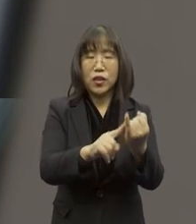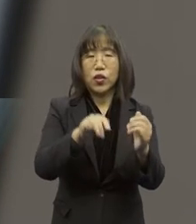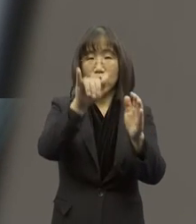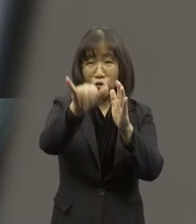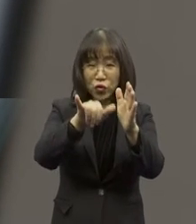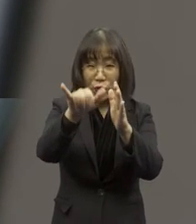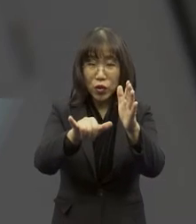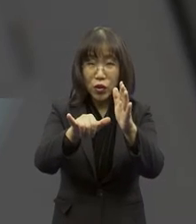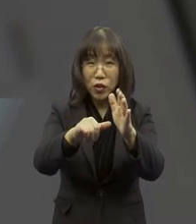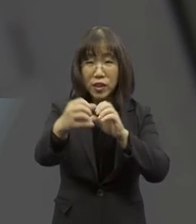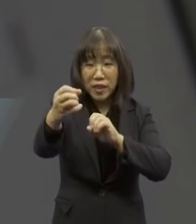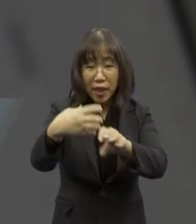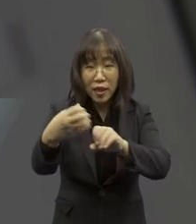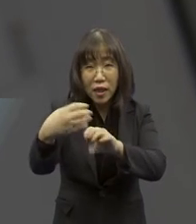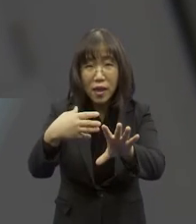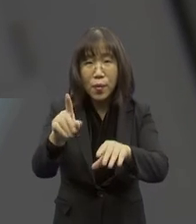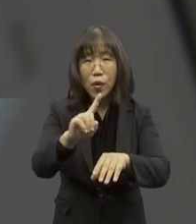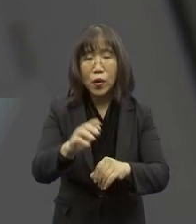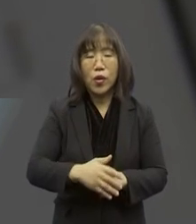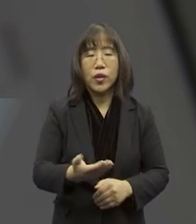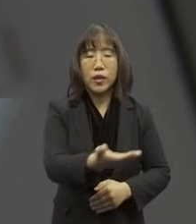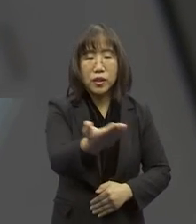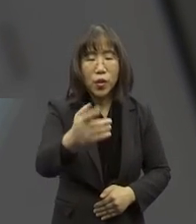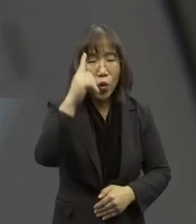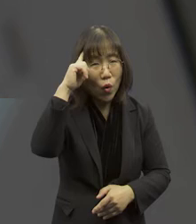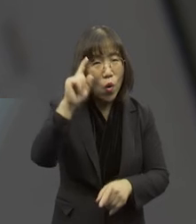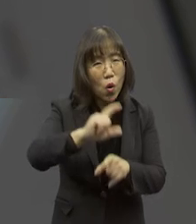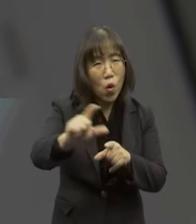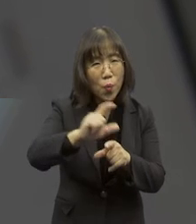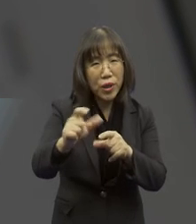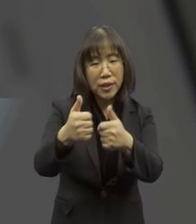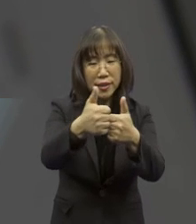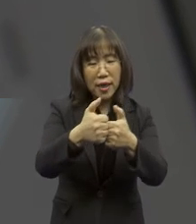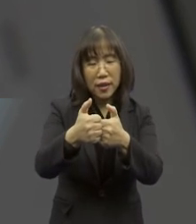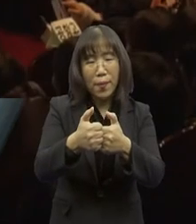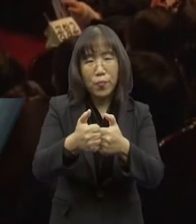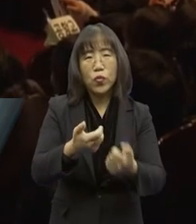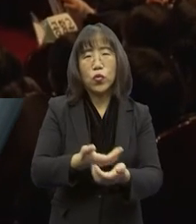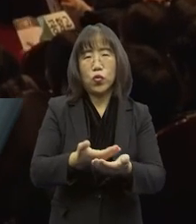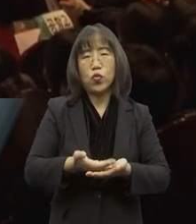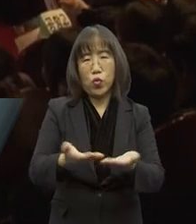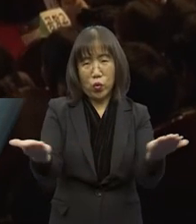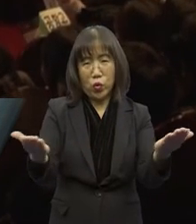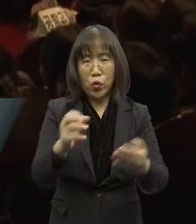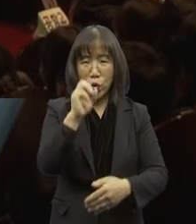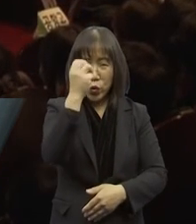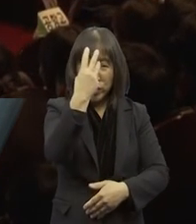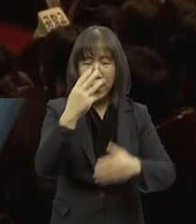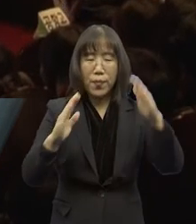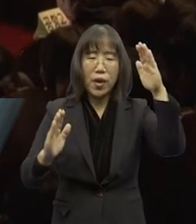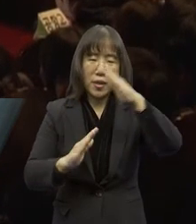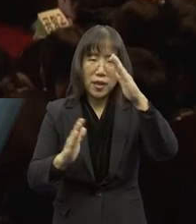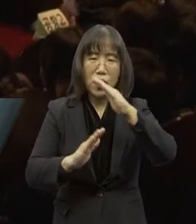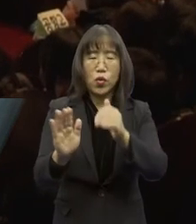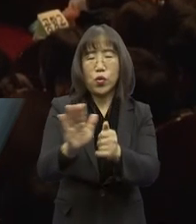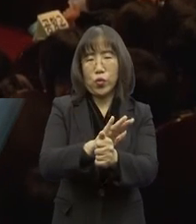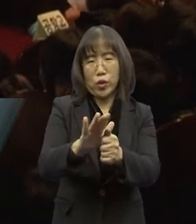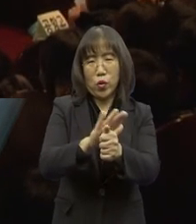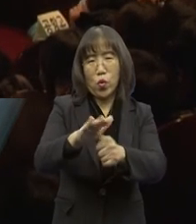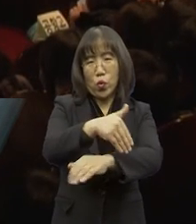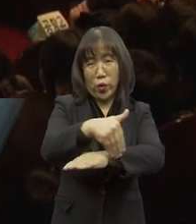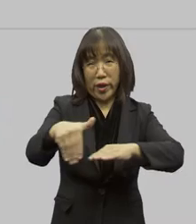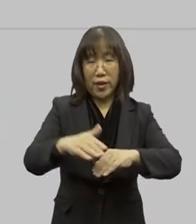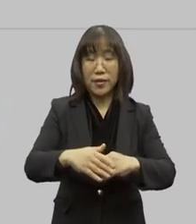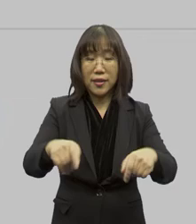오나미는 유튜브 댓글을 통해 학생들과 실시간으로 고민 상담도 주고받으며 수능이 끝난 고3 학생들을